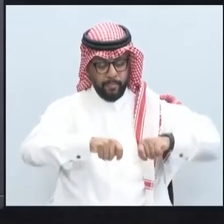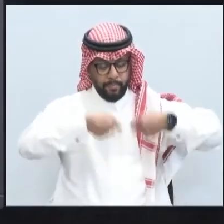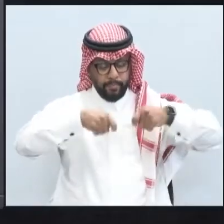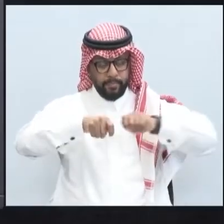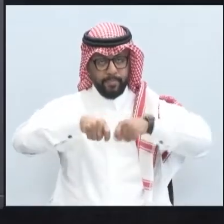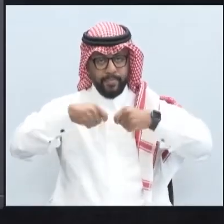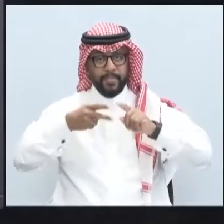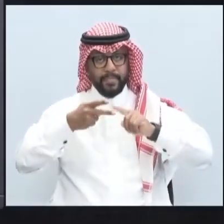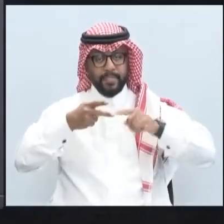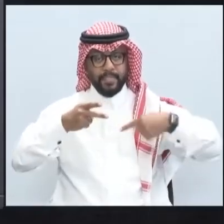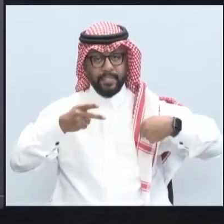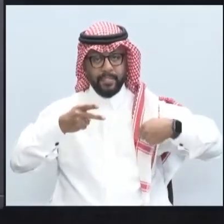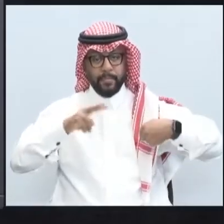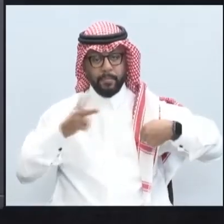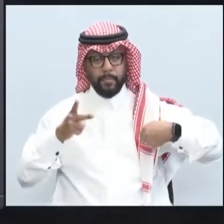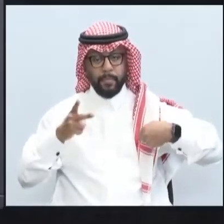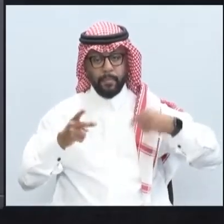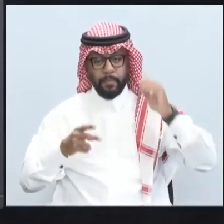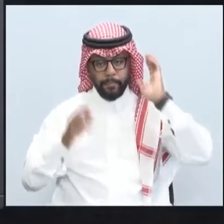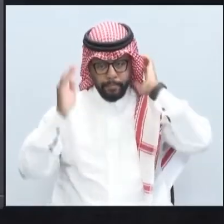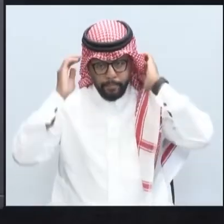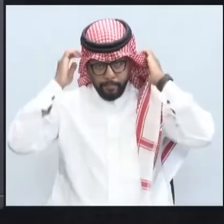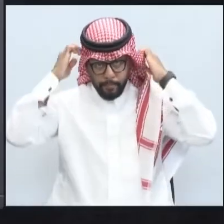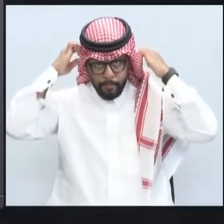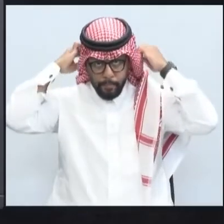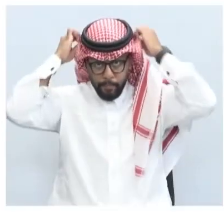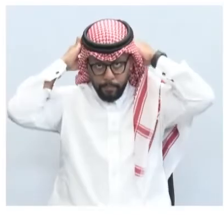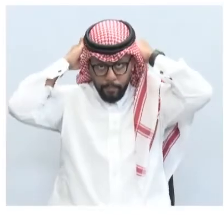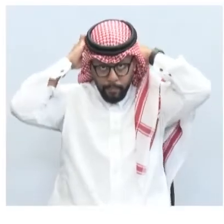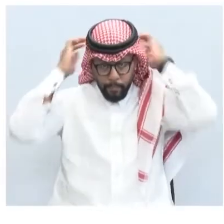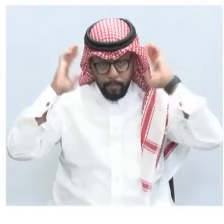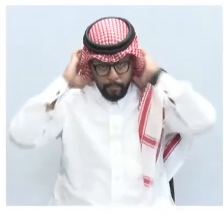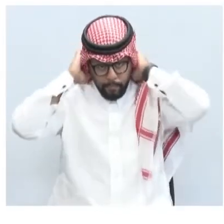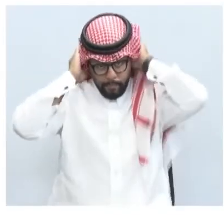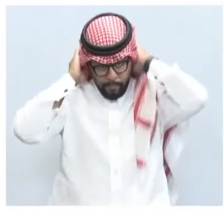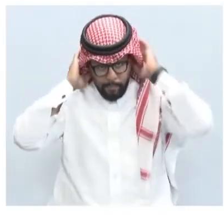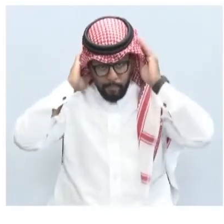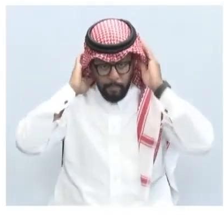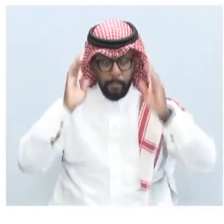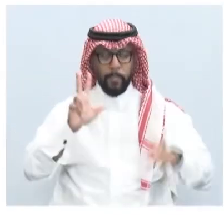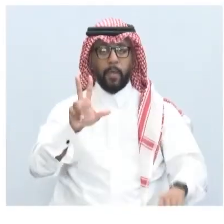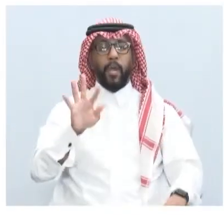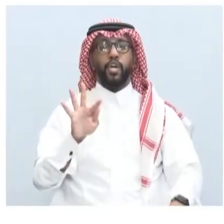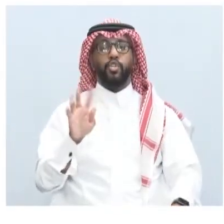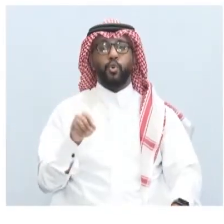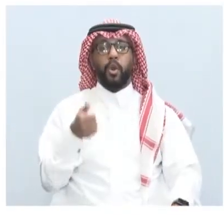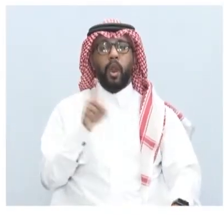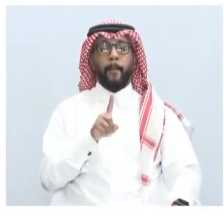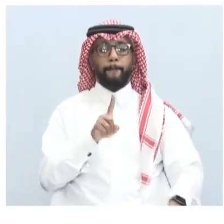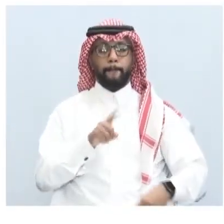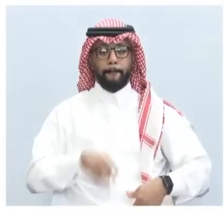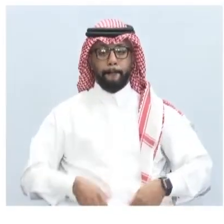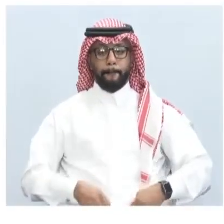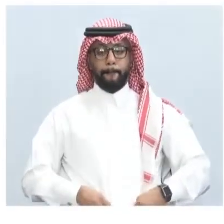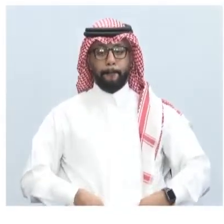الجورب ها يا ابنائي احسنتم هو ما يعرف به الشراب